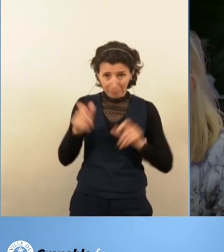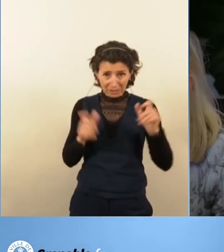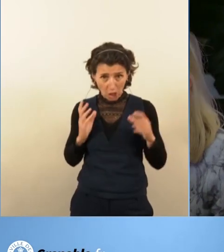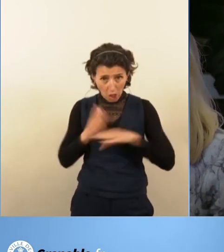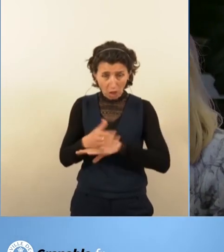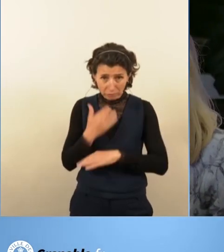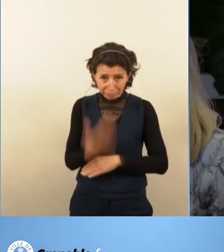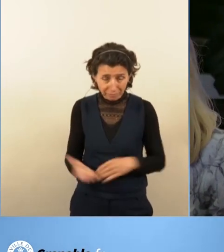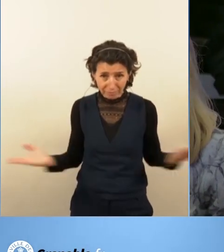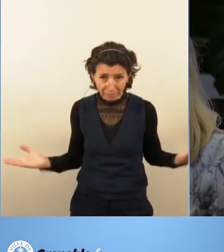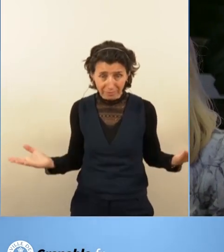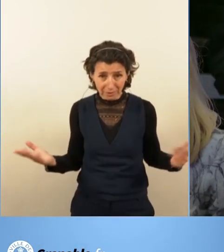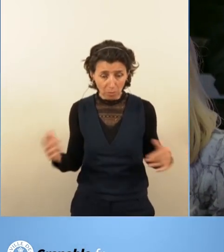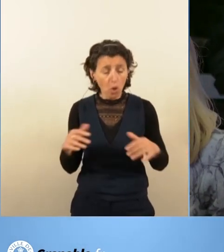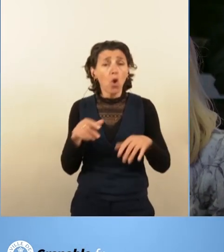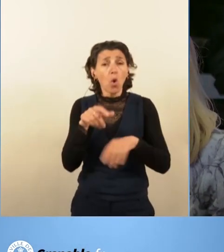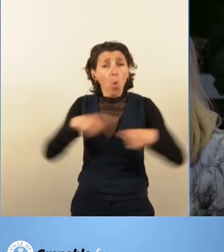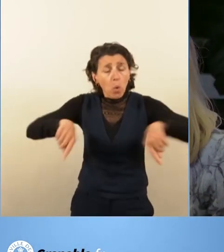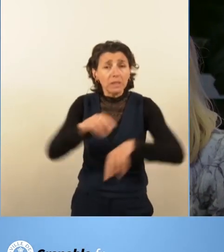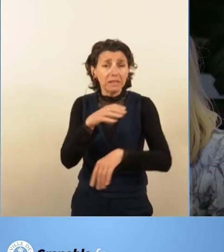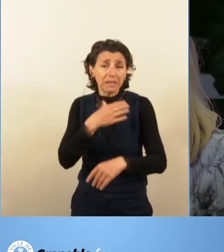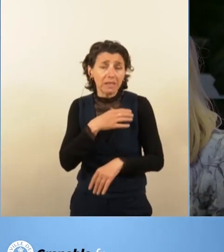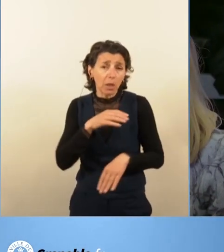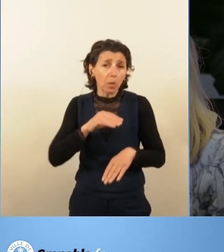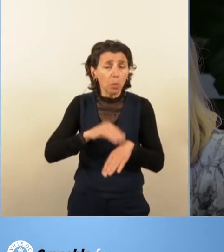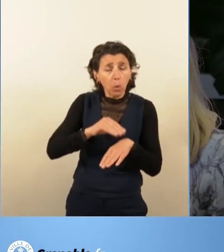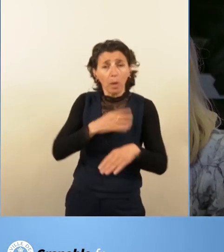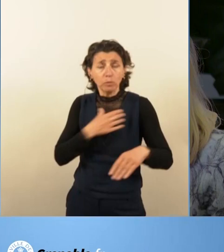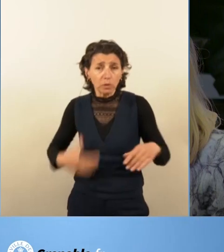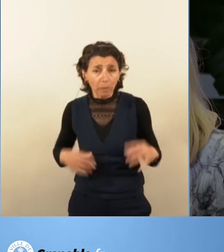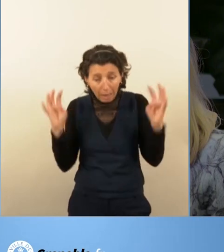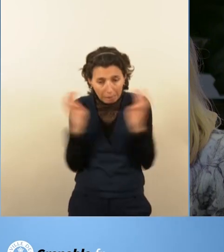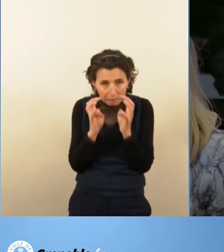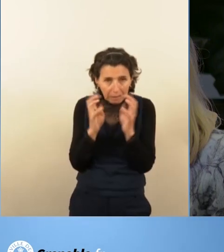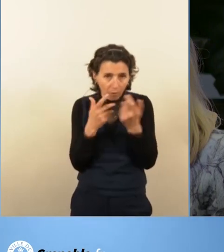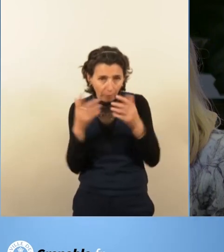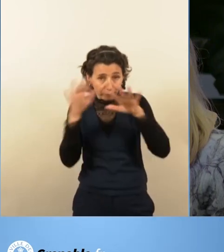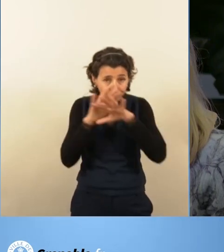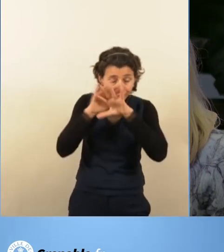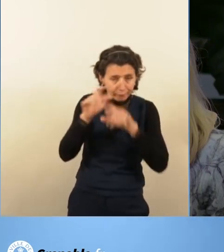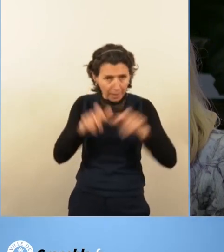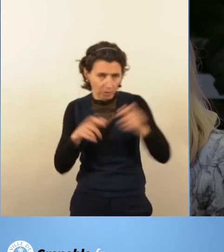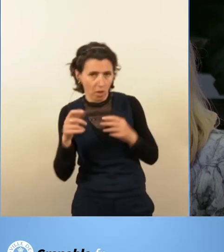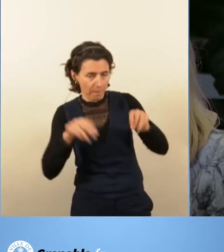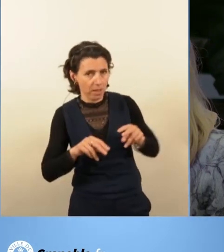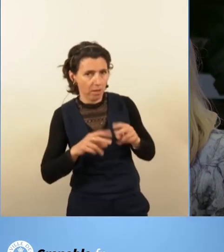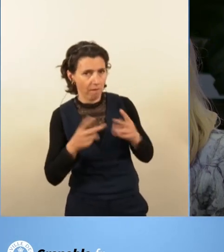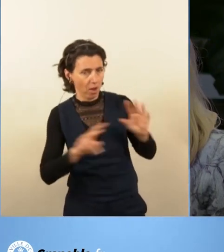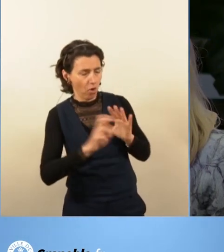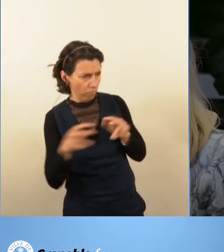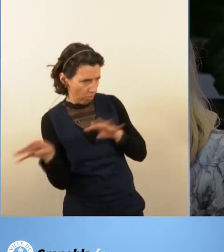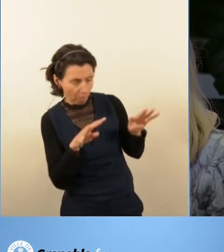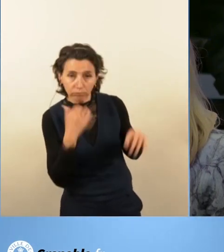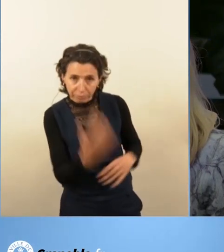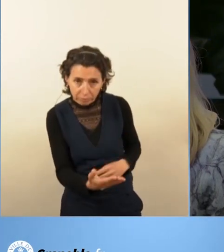c'est quand même un conseil municipal qui se réunit dans l'opacité du point de vue de l'accès des grenoblois on ne peut pas parce que vous